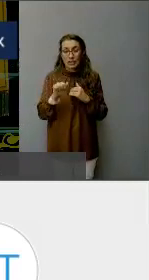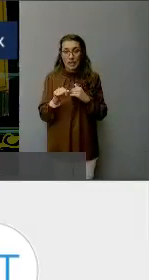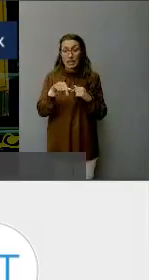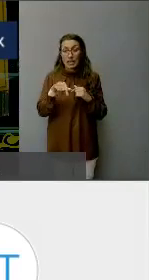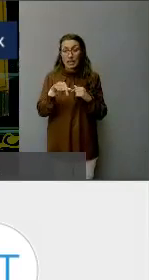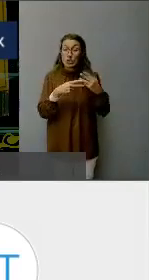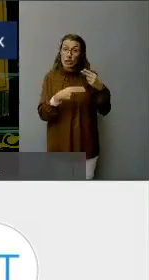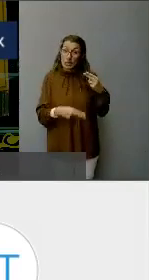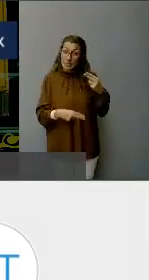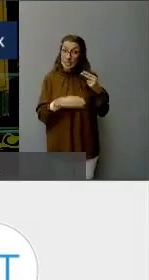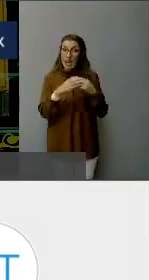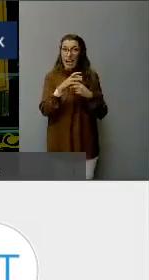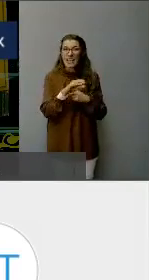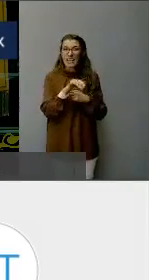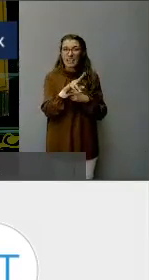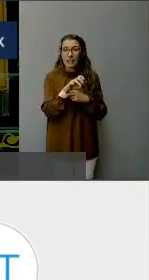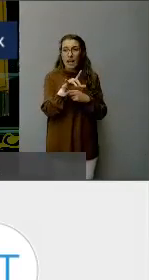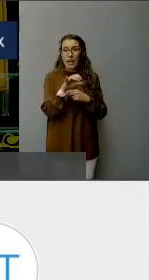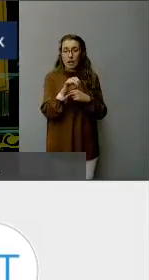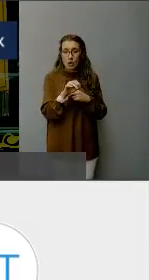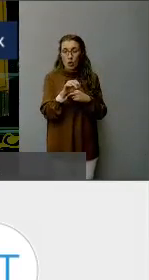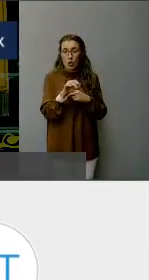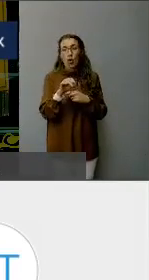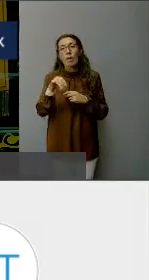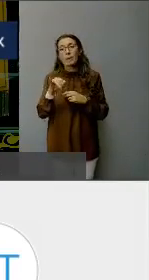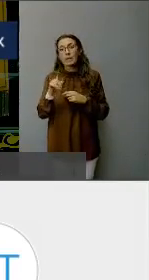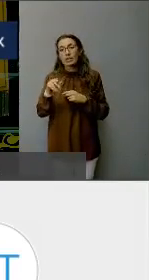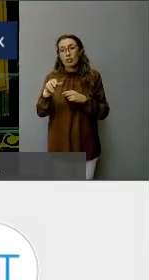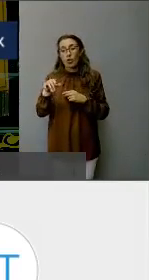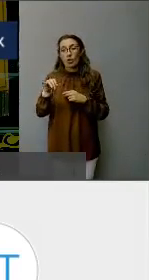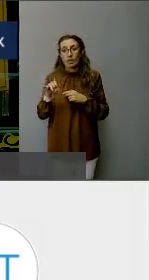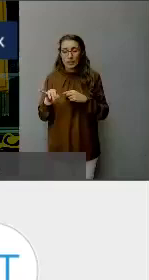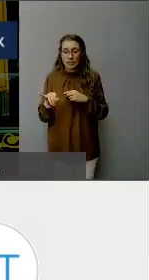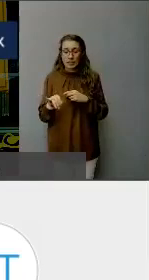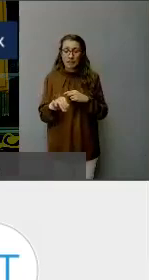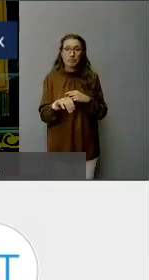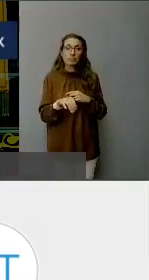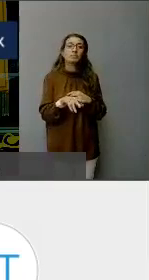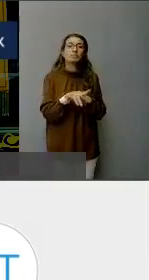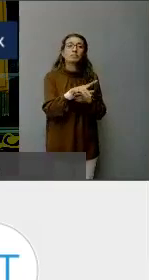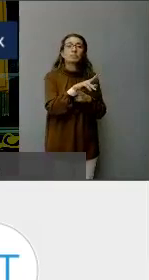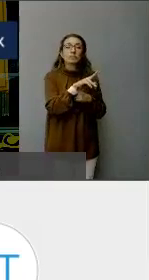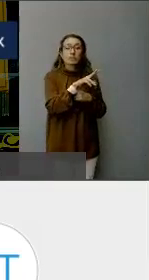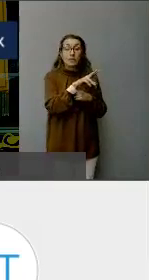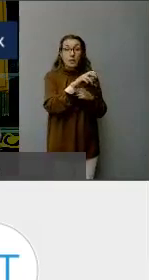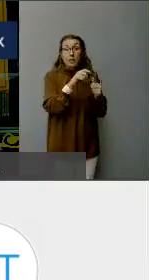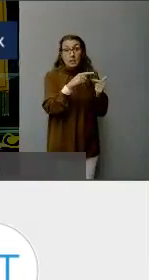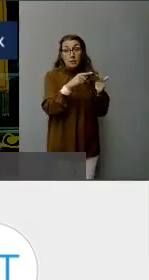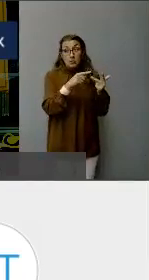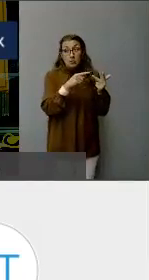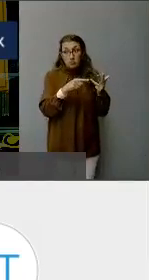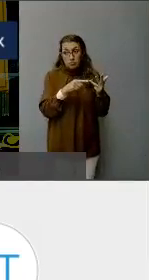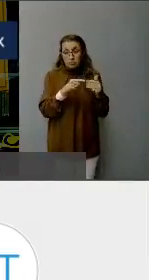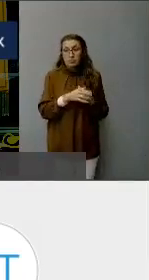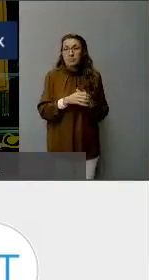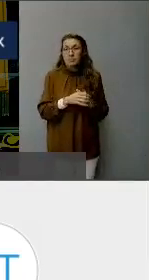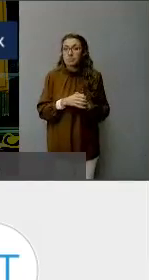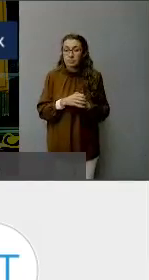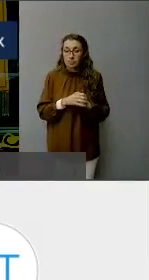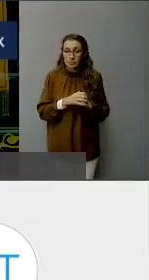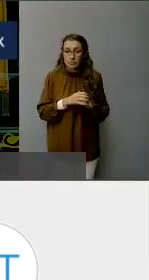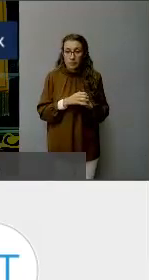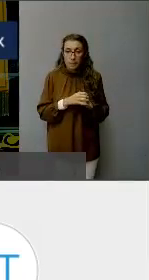l'opinione 239 e 240 e 242 243 24 52 45 prego